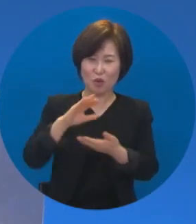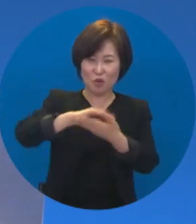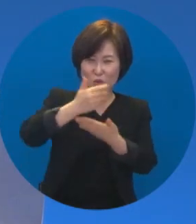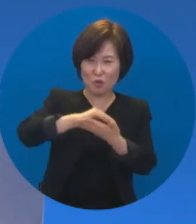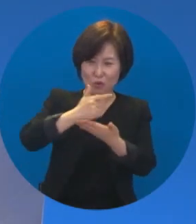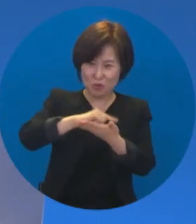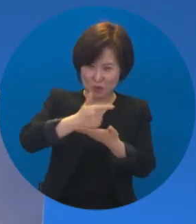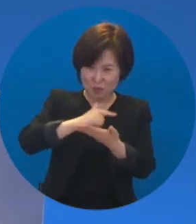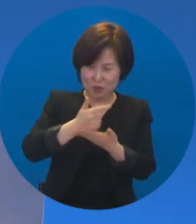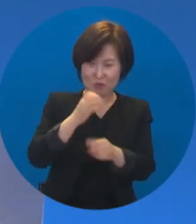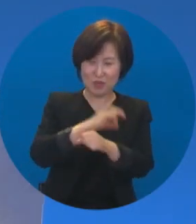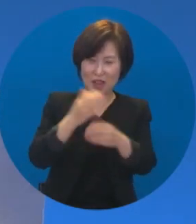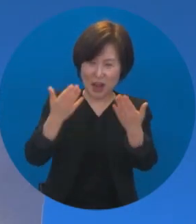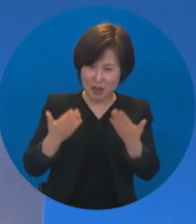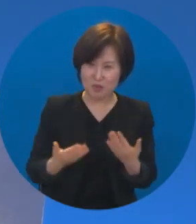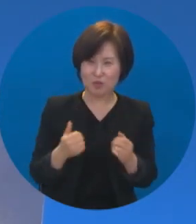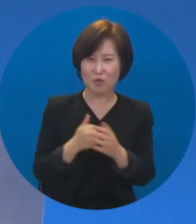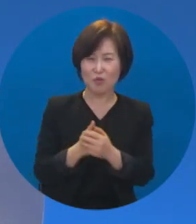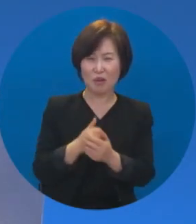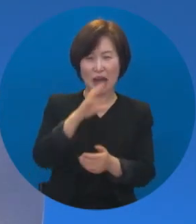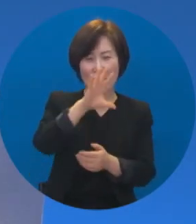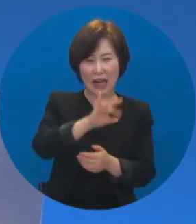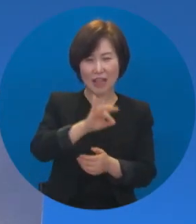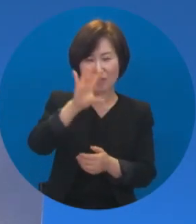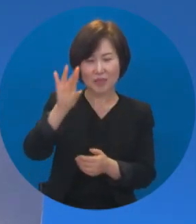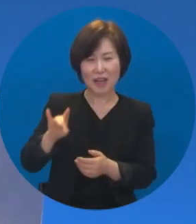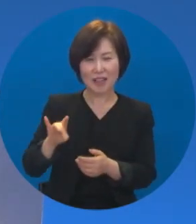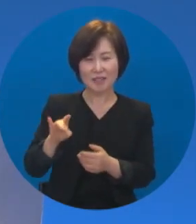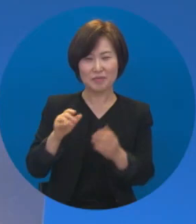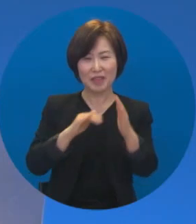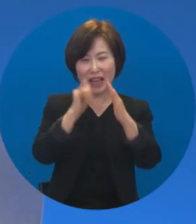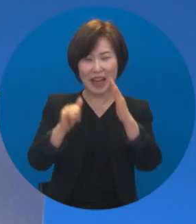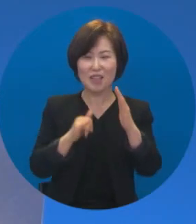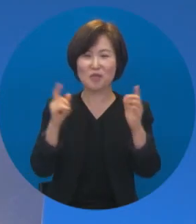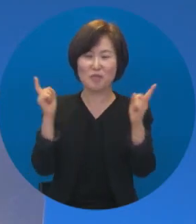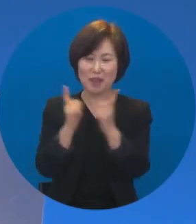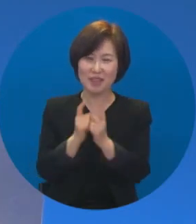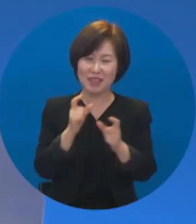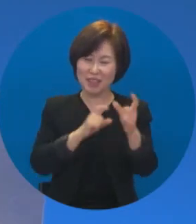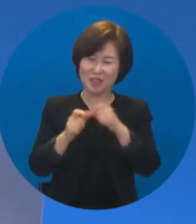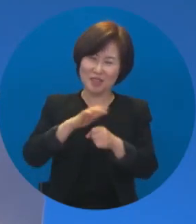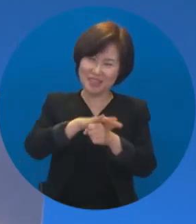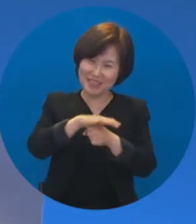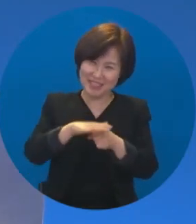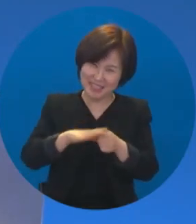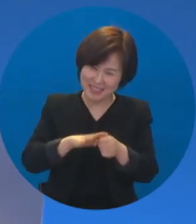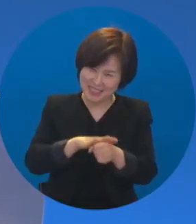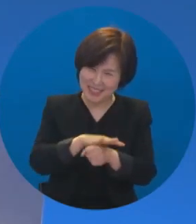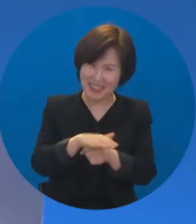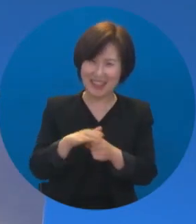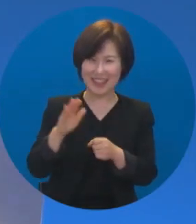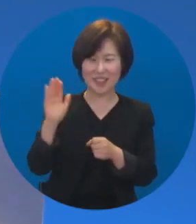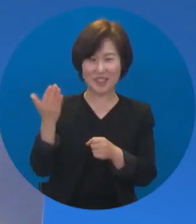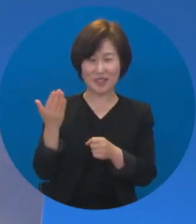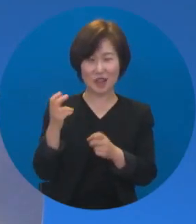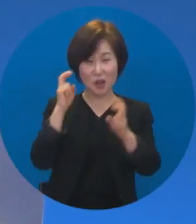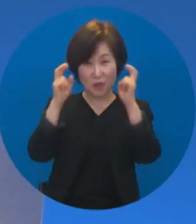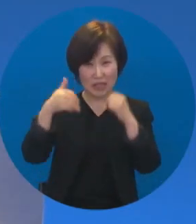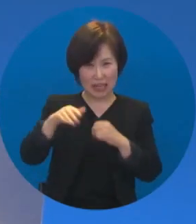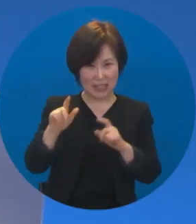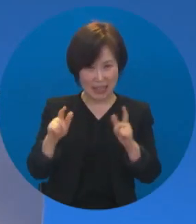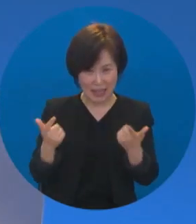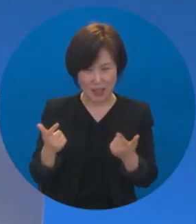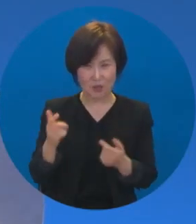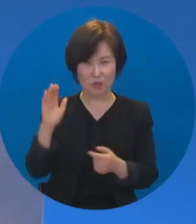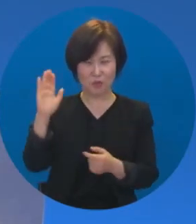그렇고 애들도 그렇고 가끔 보니까 더 예뻐 보인다, 더 사랑스럽게 된다, 회사에 안 간다, 여러 가지